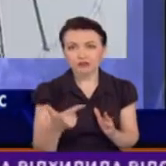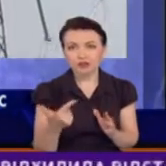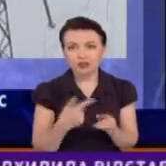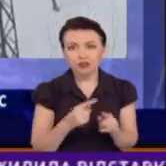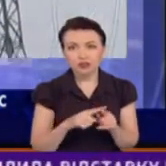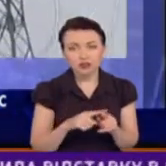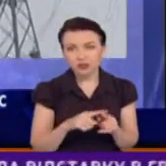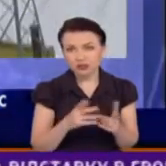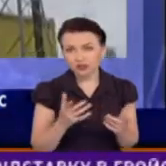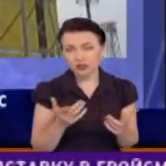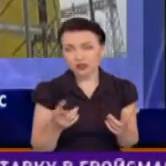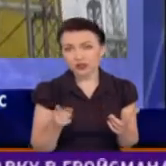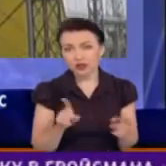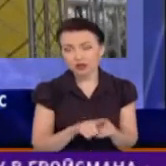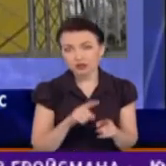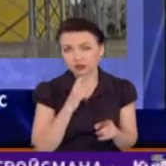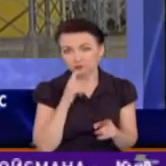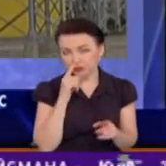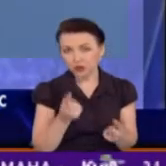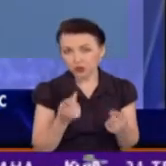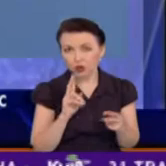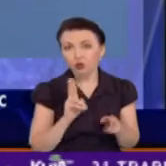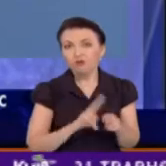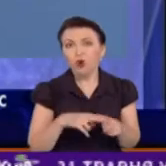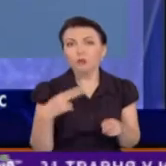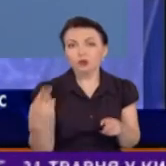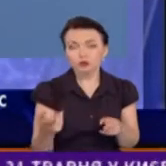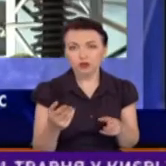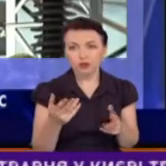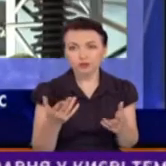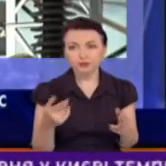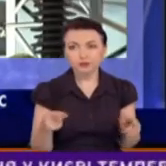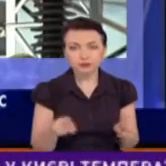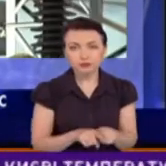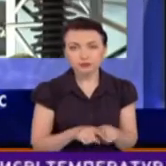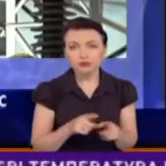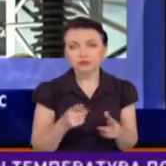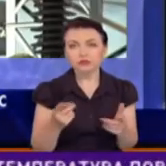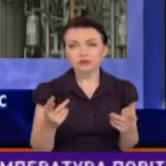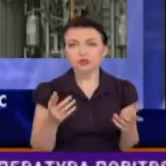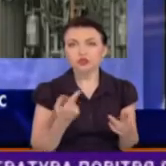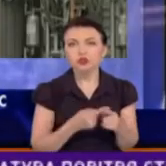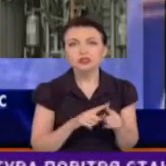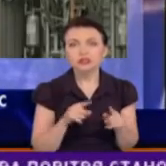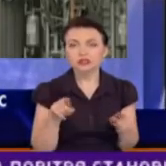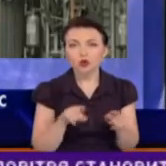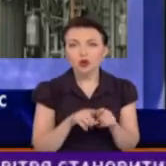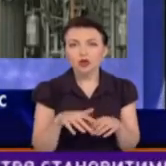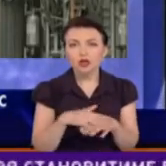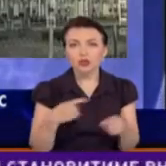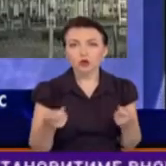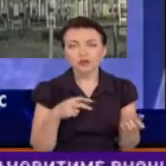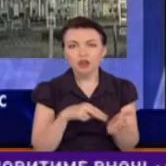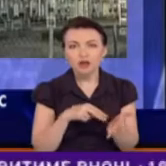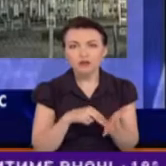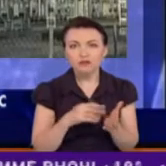джерел, може, гості додадуть. Незрозуміло, правда, хто компенсуватиме нижчі за ринкові тарифи для населення, що це такі ринкові тарифи, також